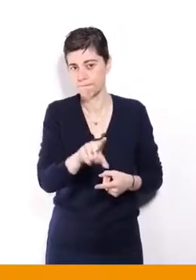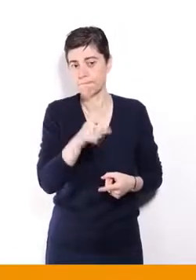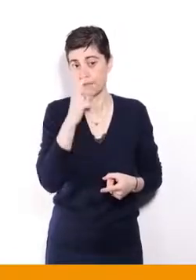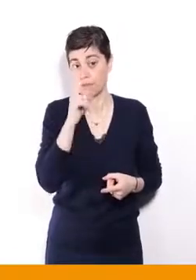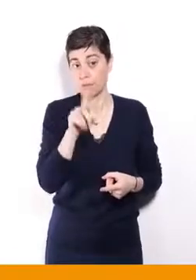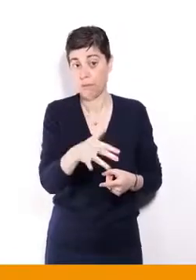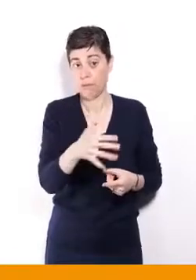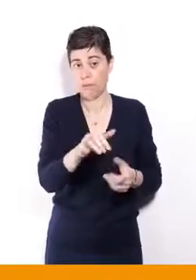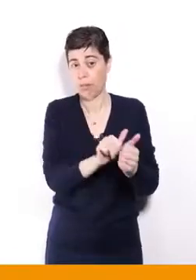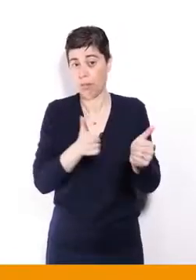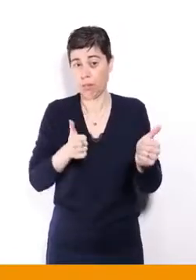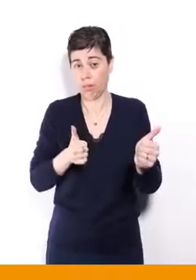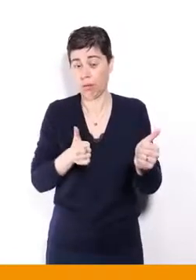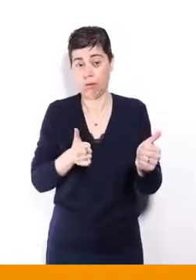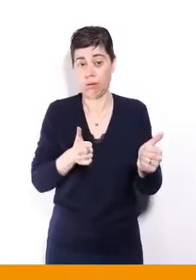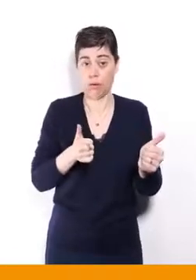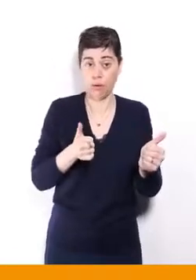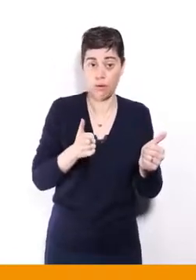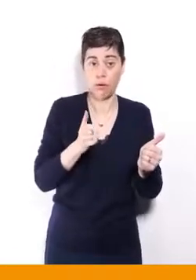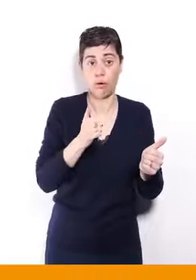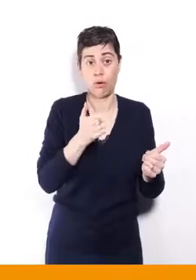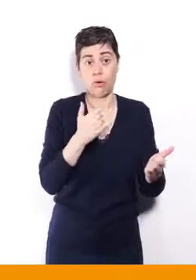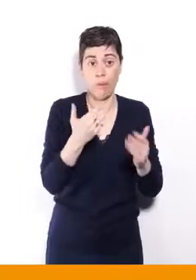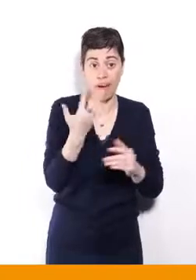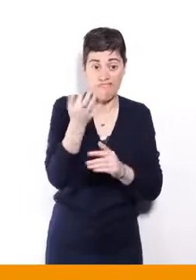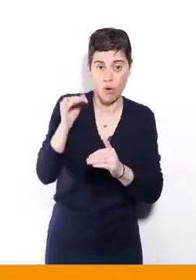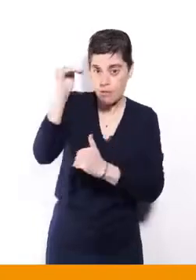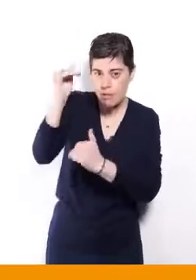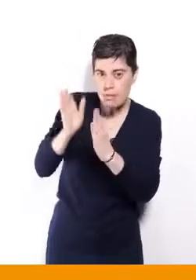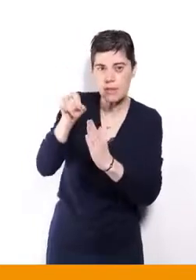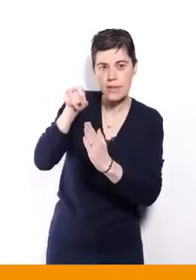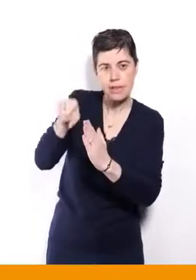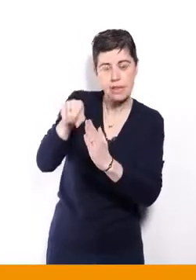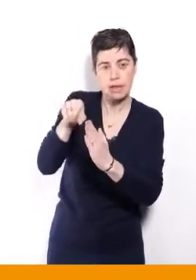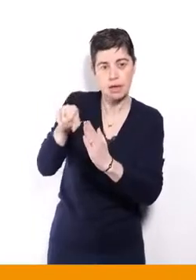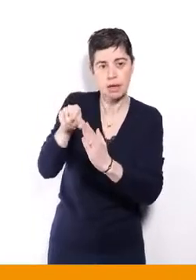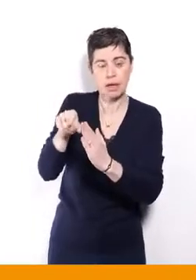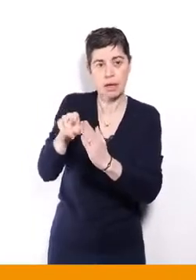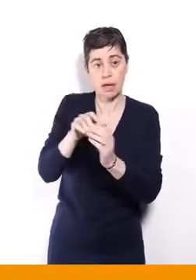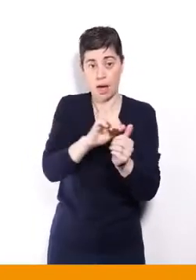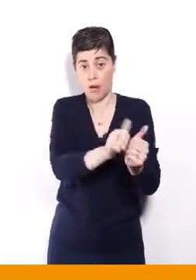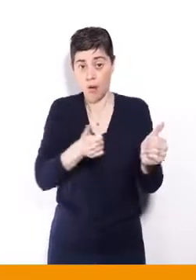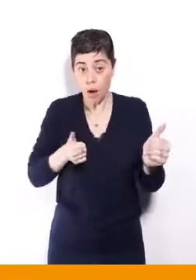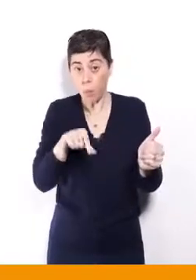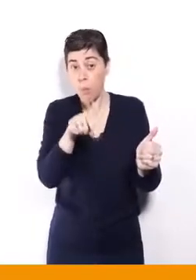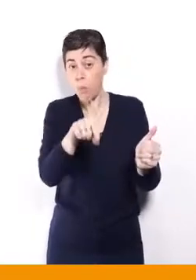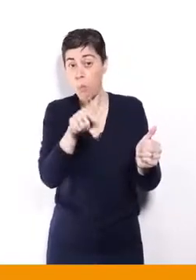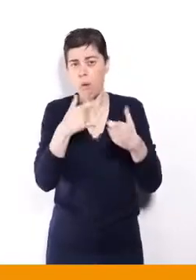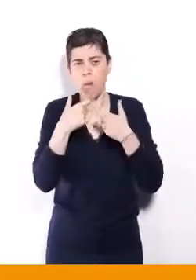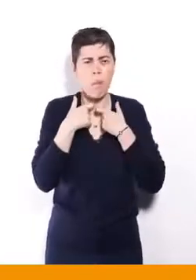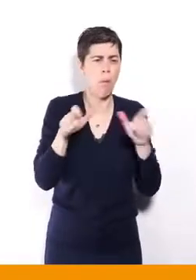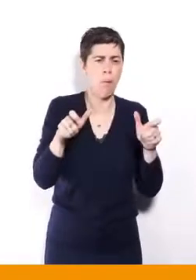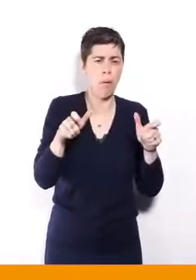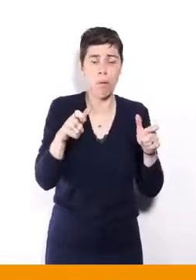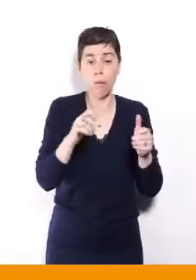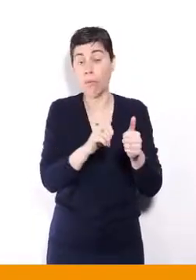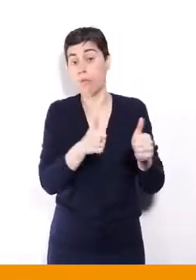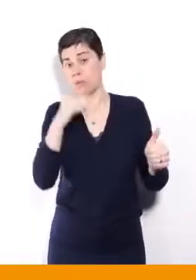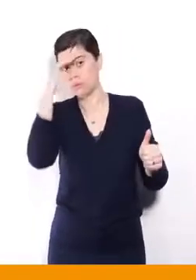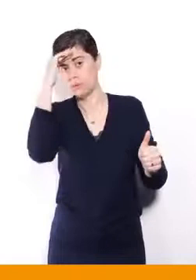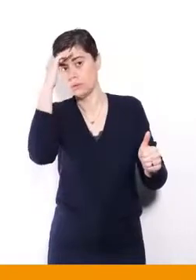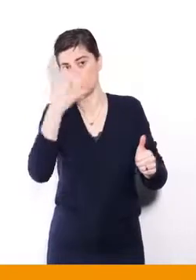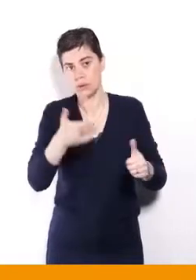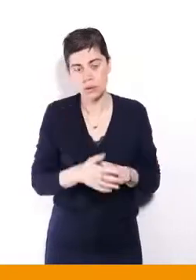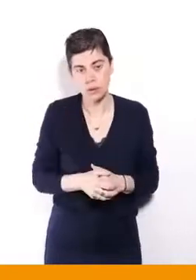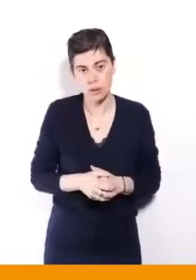retard, encore plus qu'en métropole, c'est sur les questions d'accessibilité. On doit partir sans doute encore de